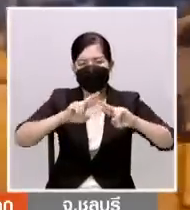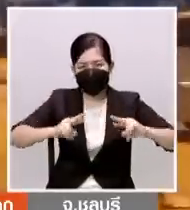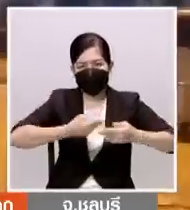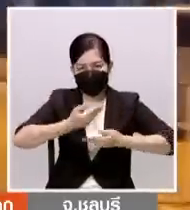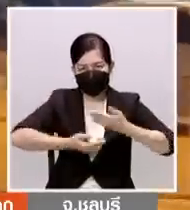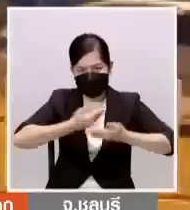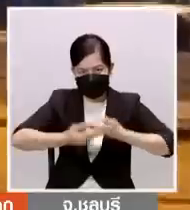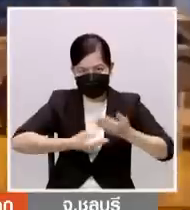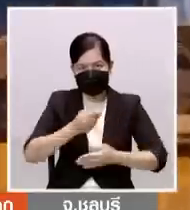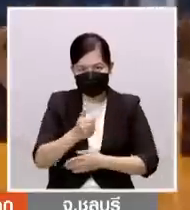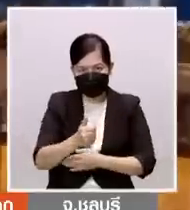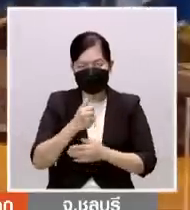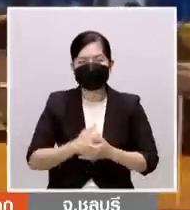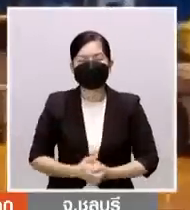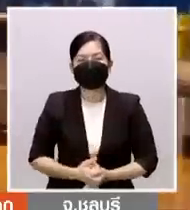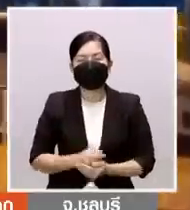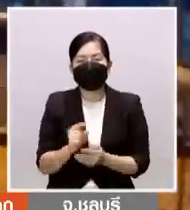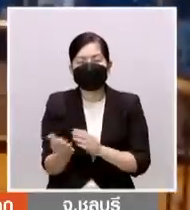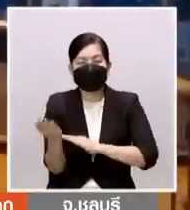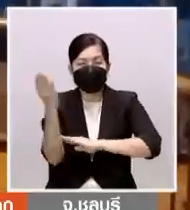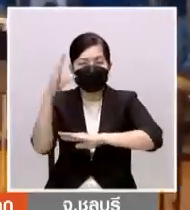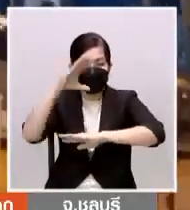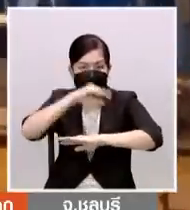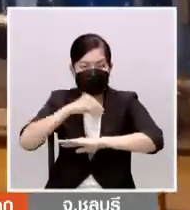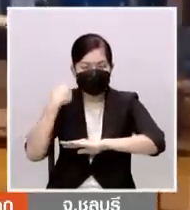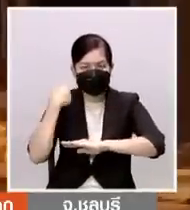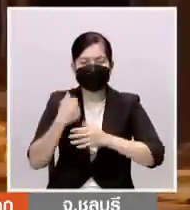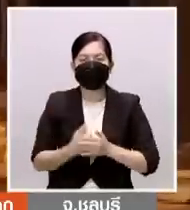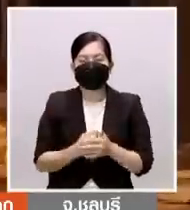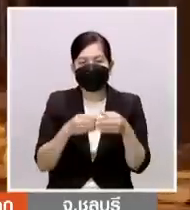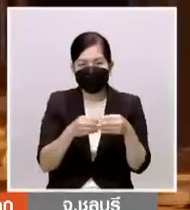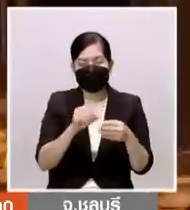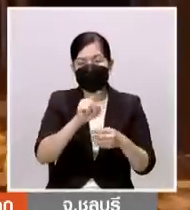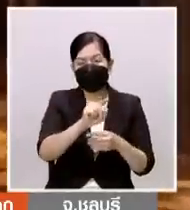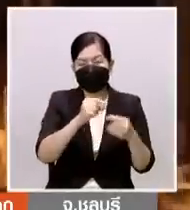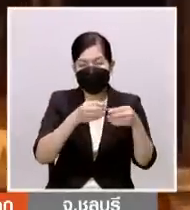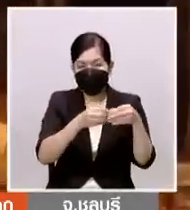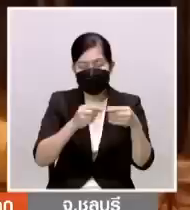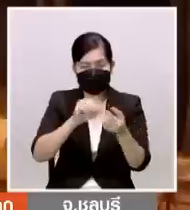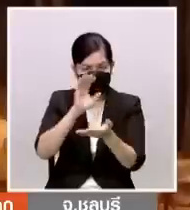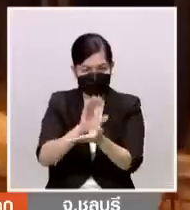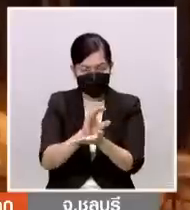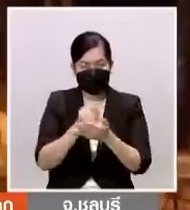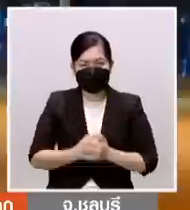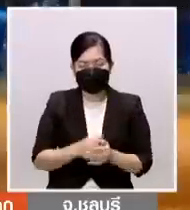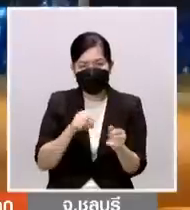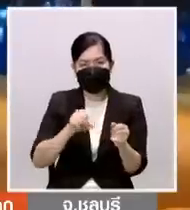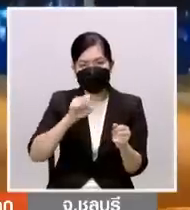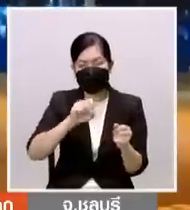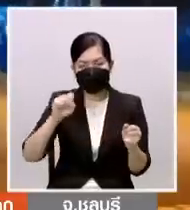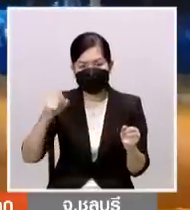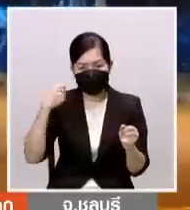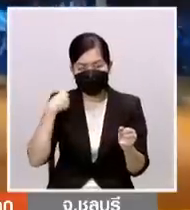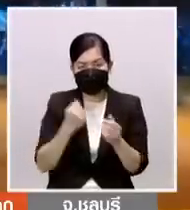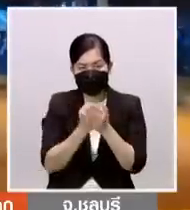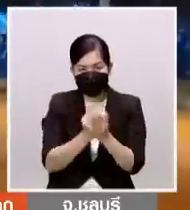ติค่ะโดยตลอดทั้งคืนที่ผ่านมาตำรวจภูธรแสนสุขฝ่ายปกครองทหารระดมกำลังกันตรวจเข้มบริเวณช